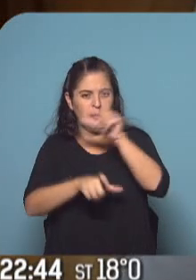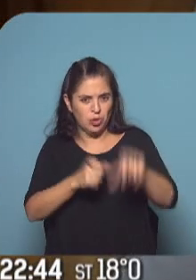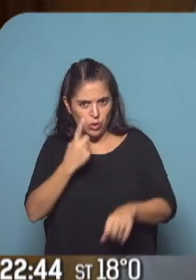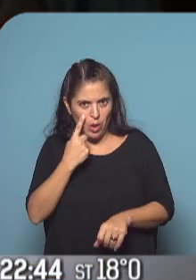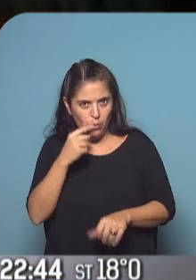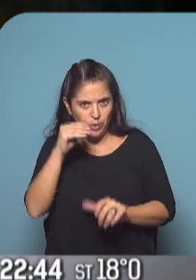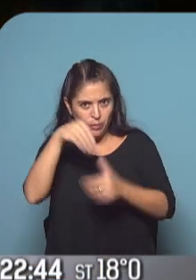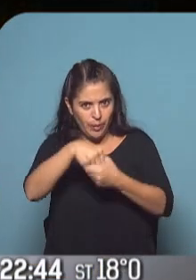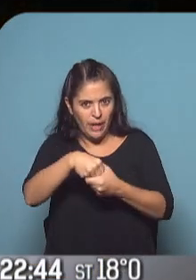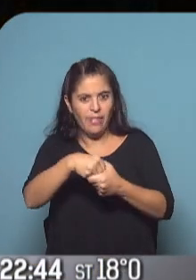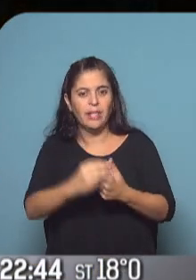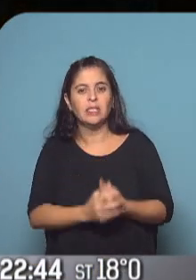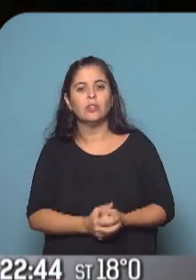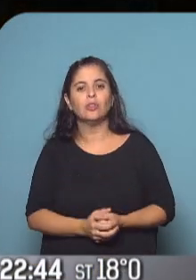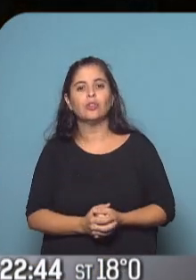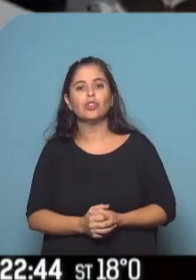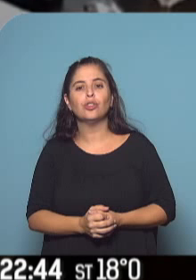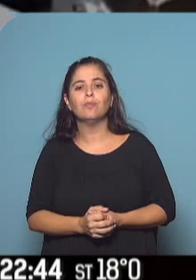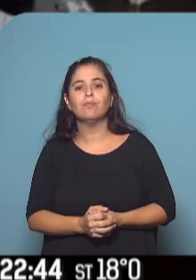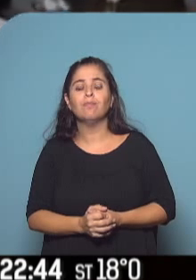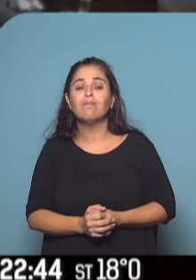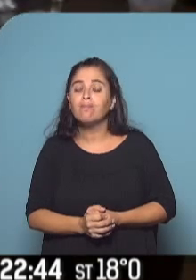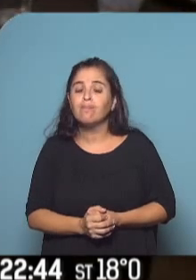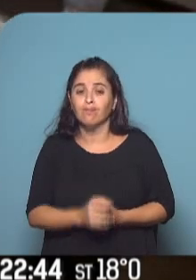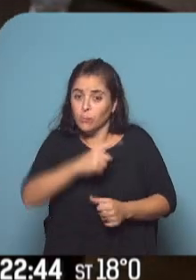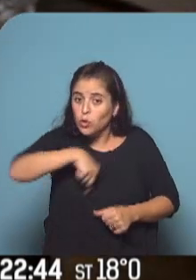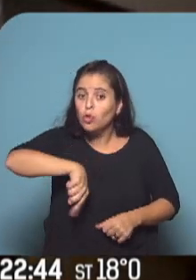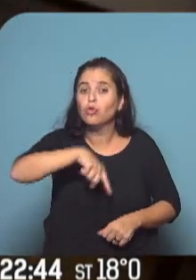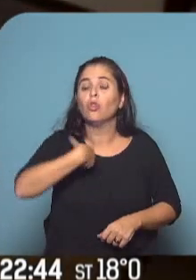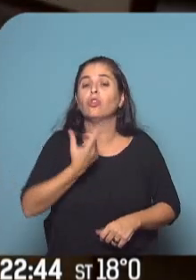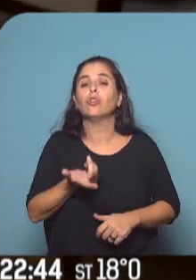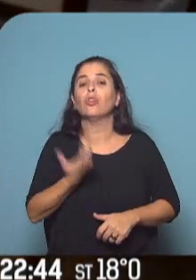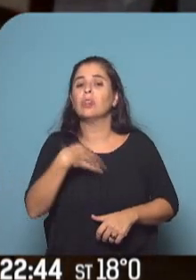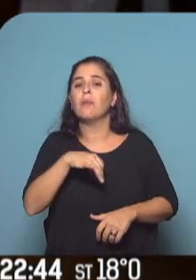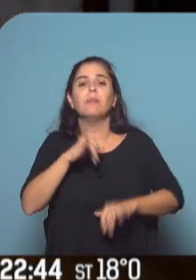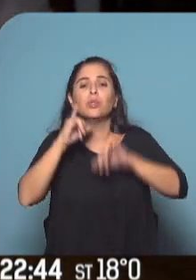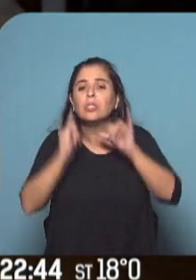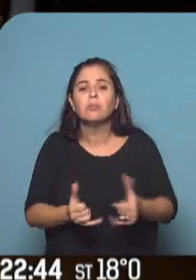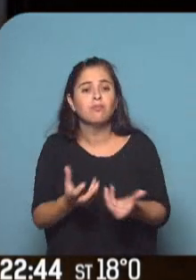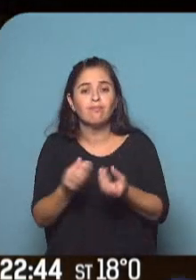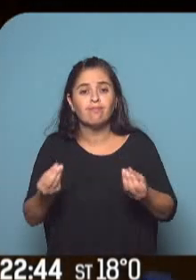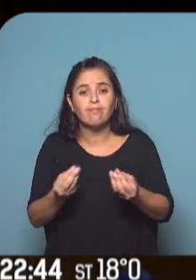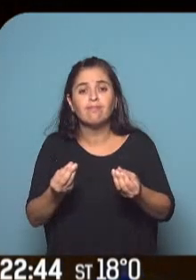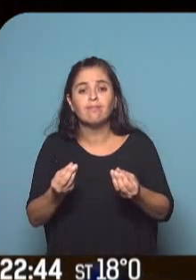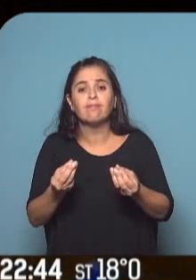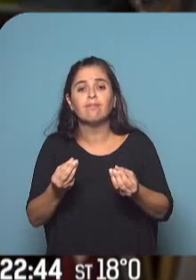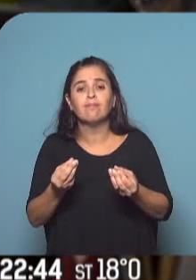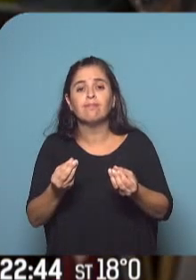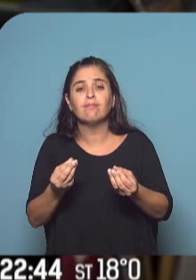තිබෙන බුද්ධි අංශයේ කරුණු නොලැබීම කඩාවැටීමක් හැටියට අපිට පිළිගන්න තියෙනවා. ඒත් ඒ